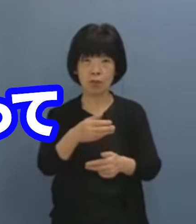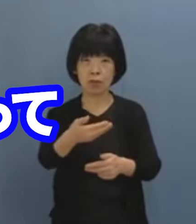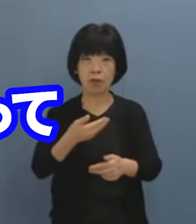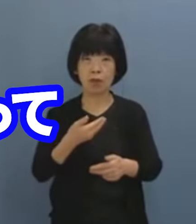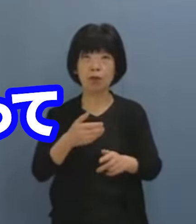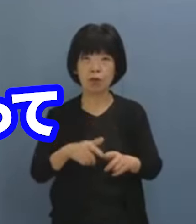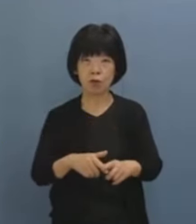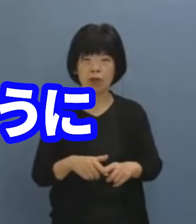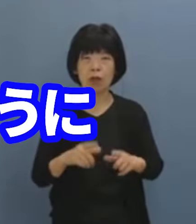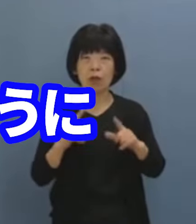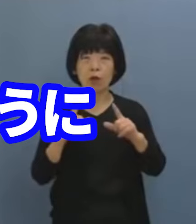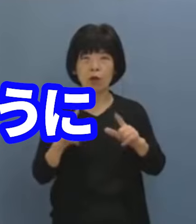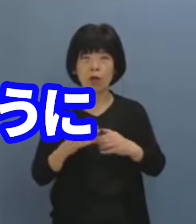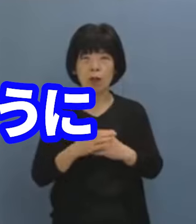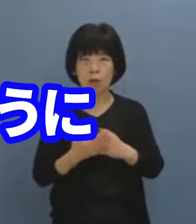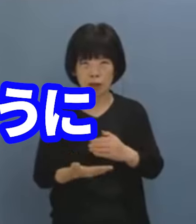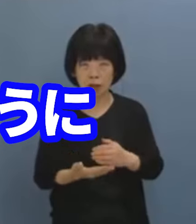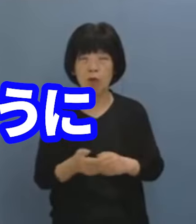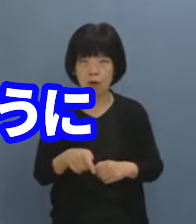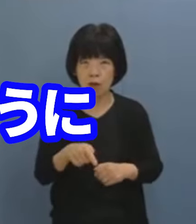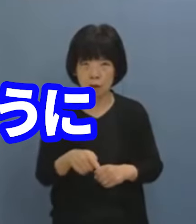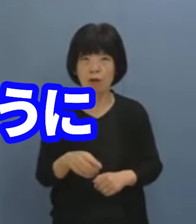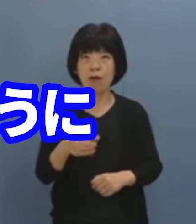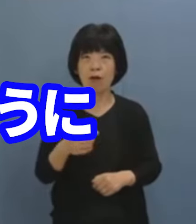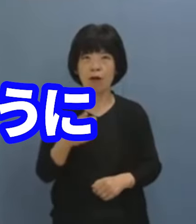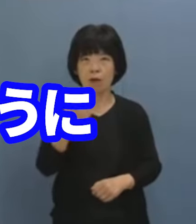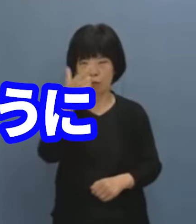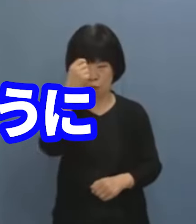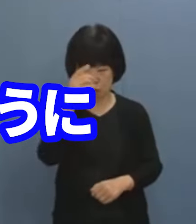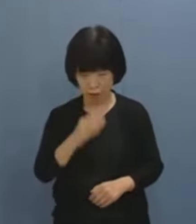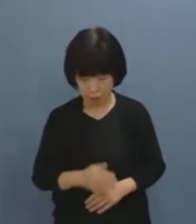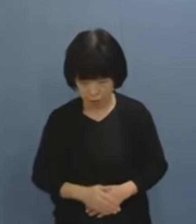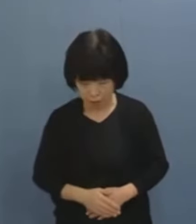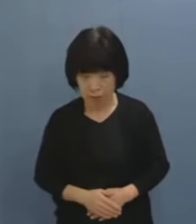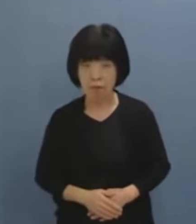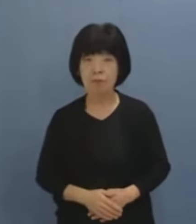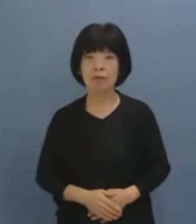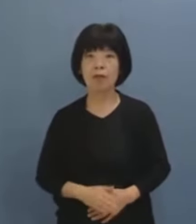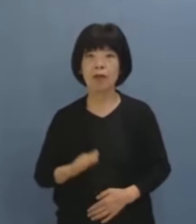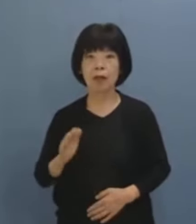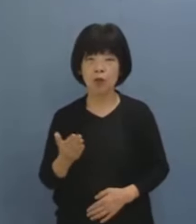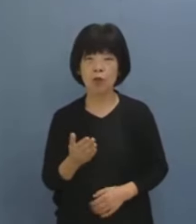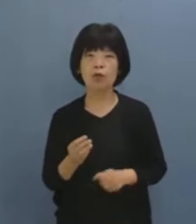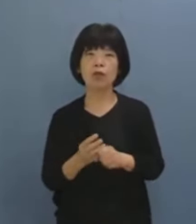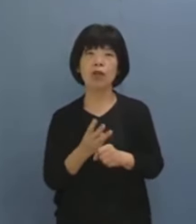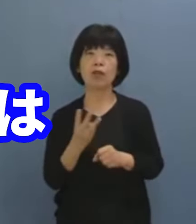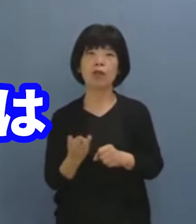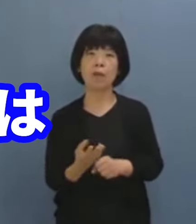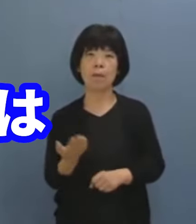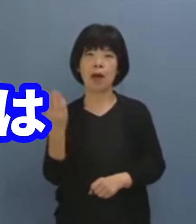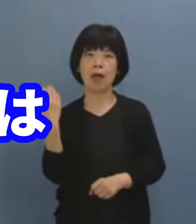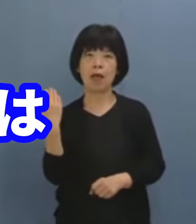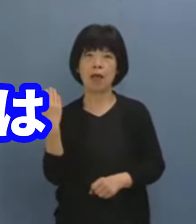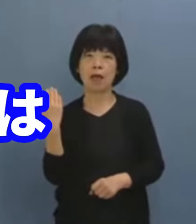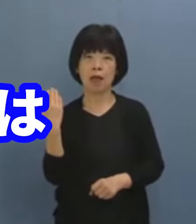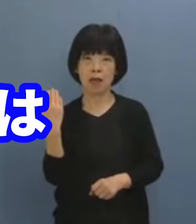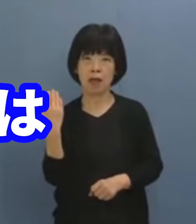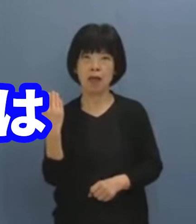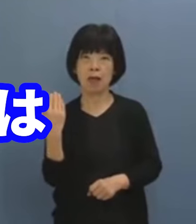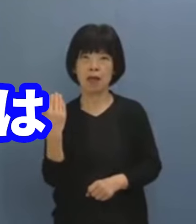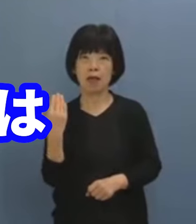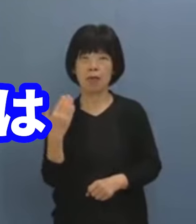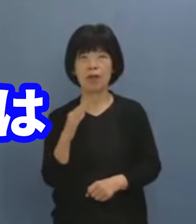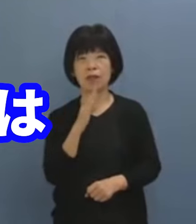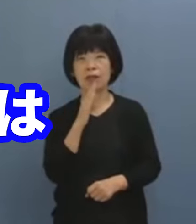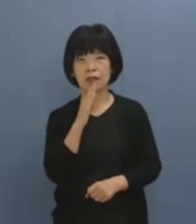のは大変申し訳ないというふうに思いますけど、本当に3年前に不適切な行為だったとは思い